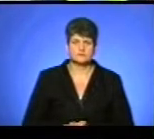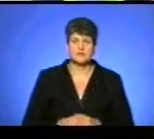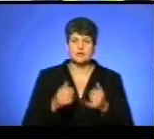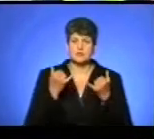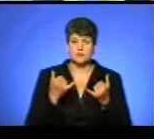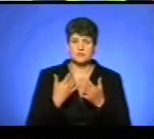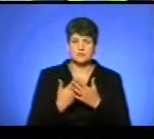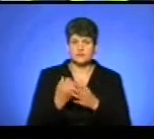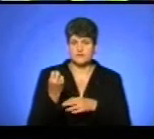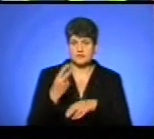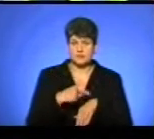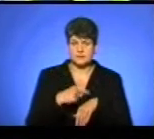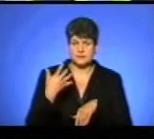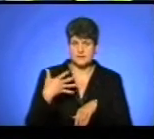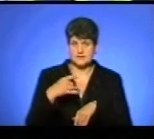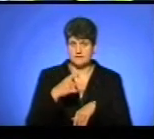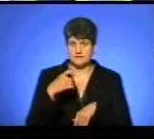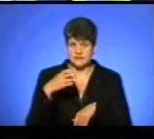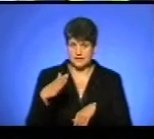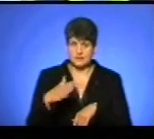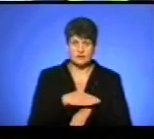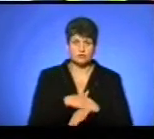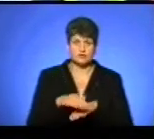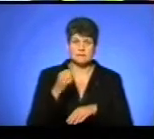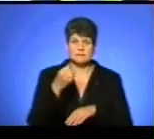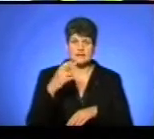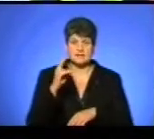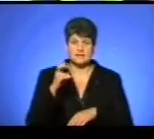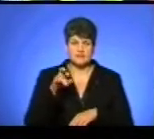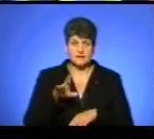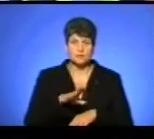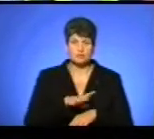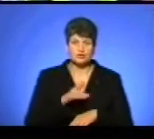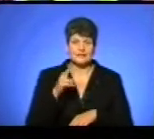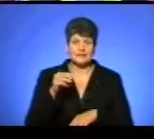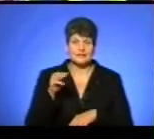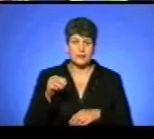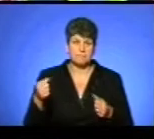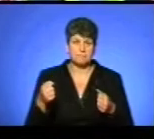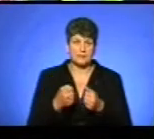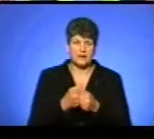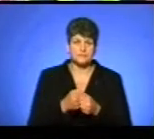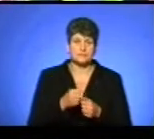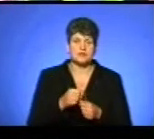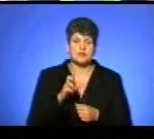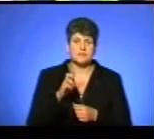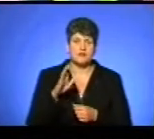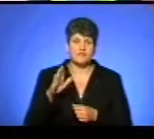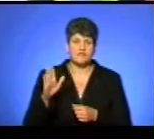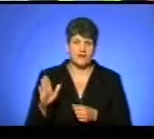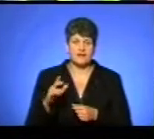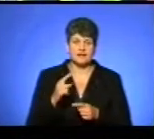Сьогодні близько 12 години 50 хвилин на вулиці 15 квітня відбулось ДТП за участі BMW X5 та